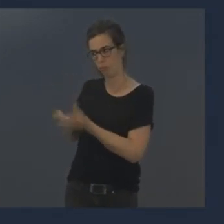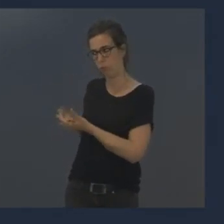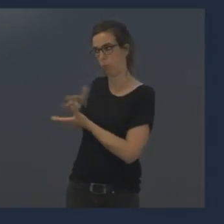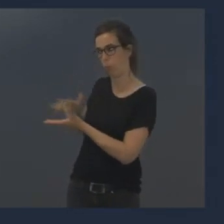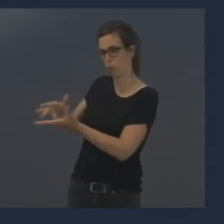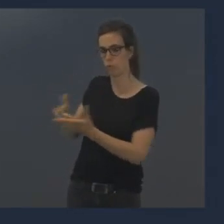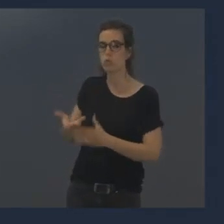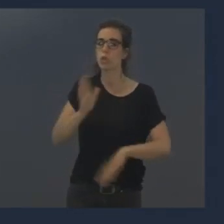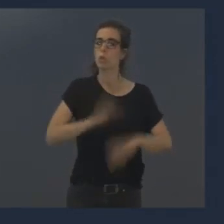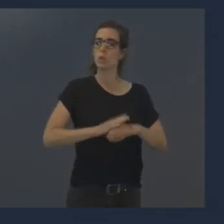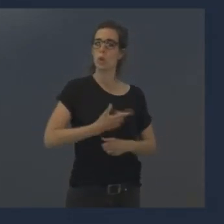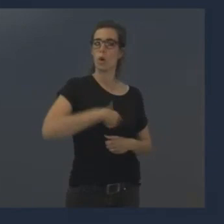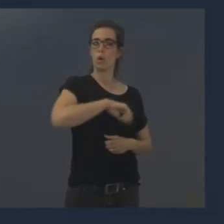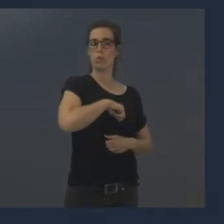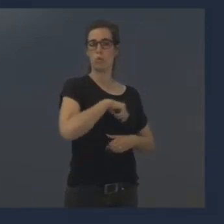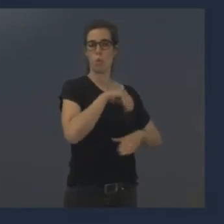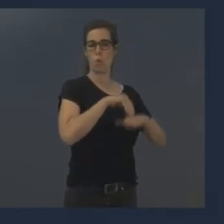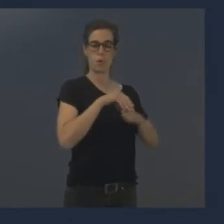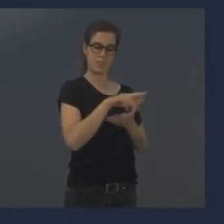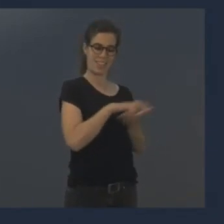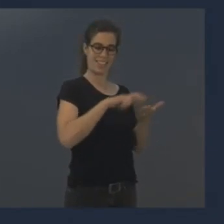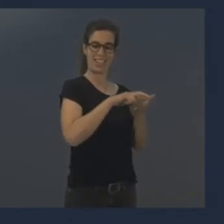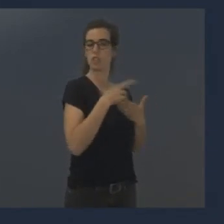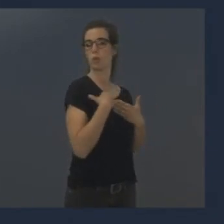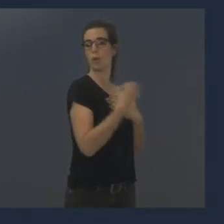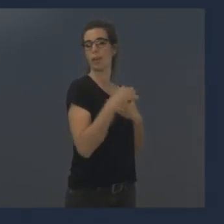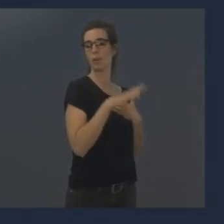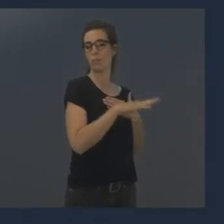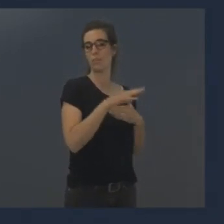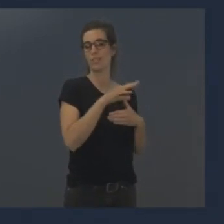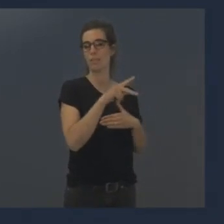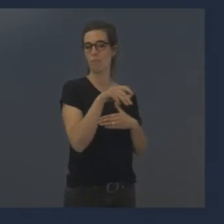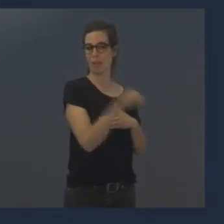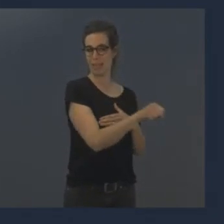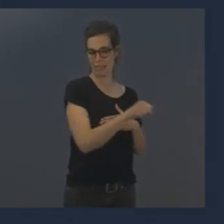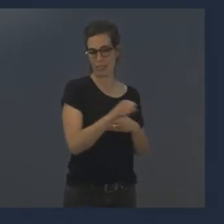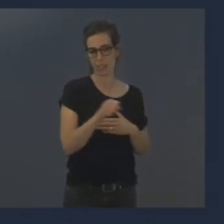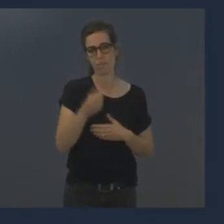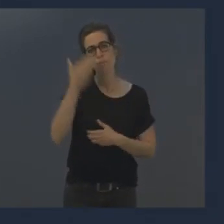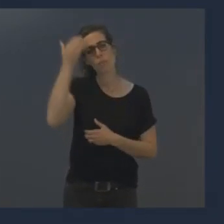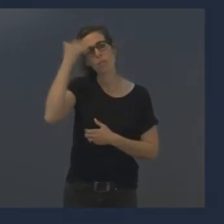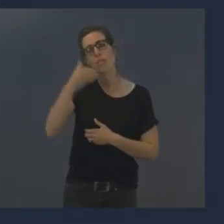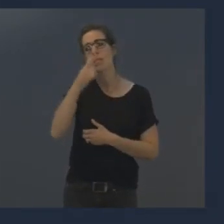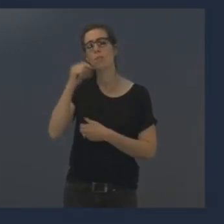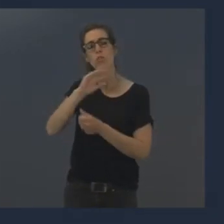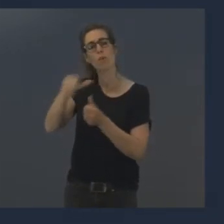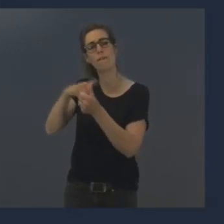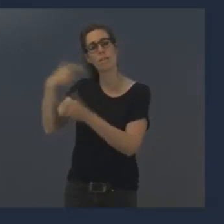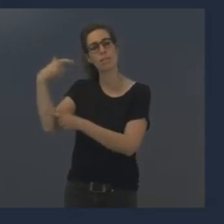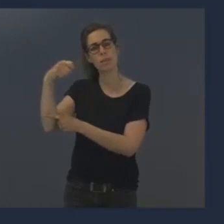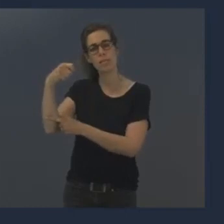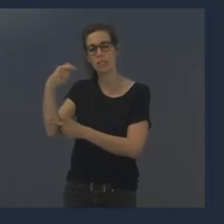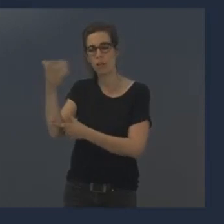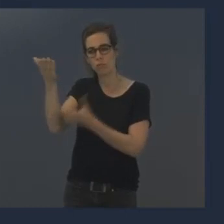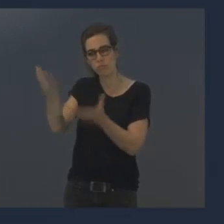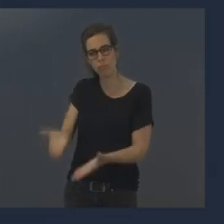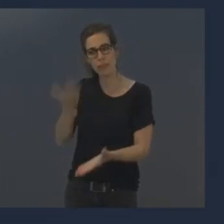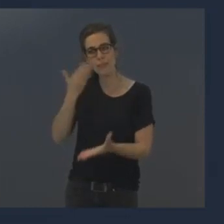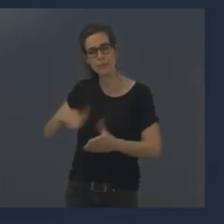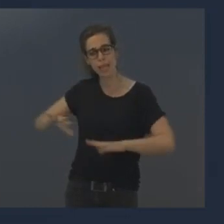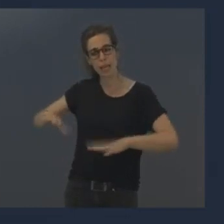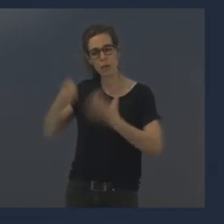régionaux socialistes et démocrates, nous connaissons, Monsieur le Vice-président, vos compétences et vos convictions